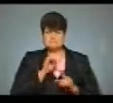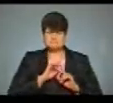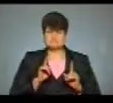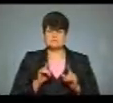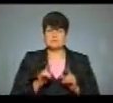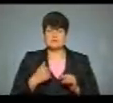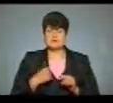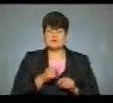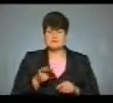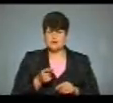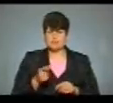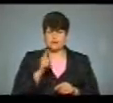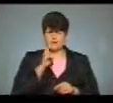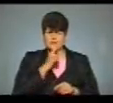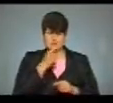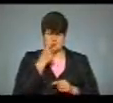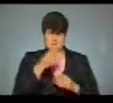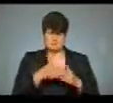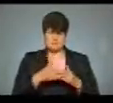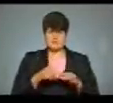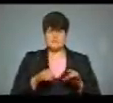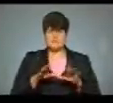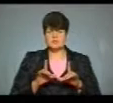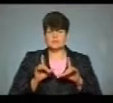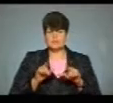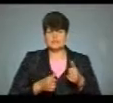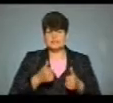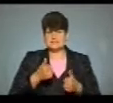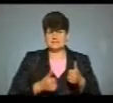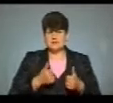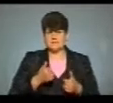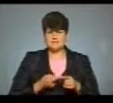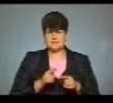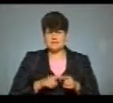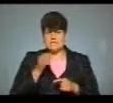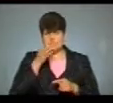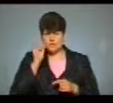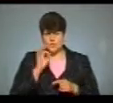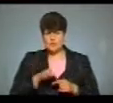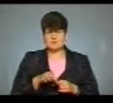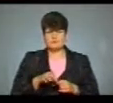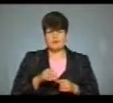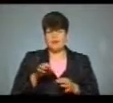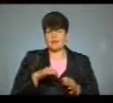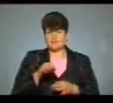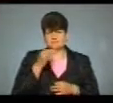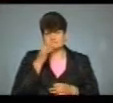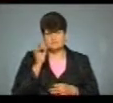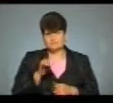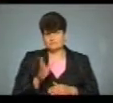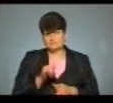Ми самі з Тернополя і до Вінниці зовсім близько, тому ми вирішили поїхати на змагання. Це досвід, а зайвого досвіду не буває.